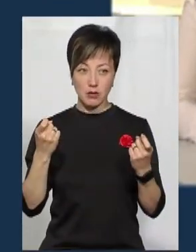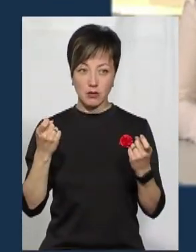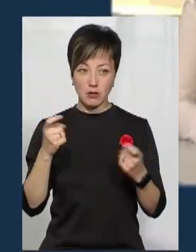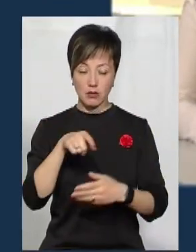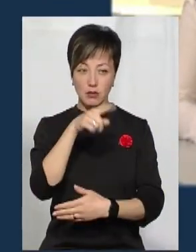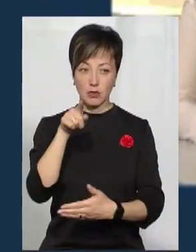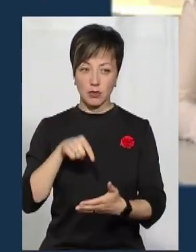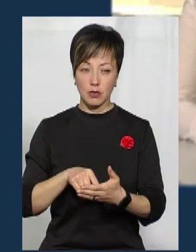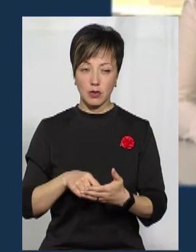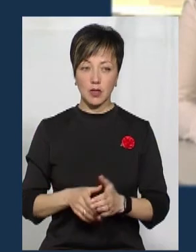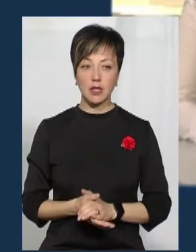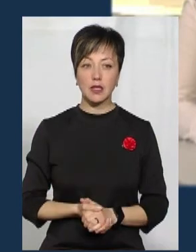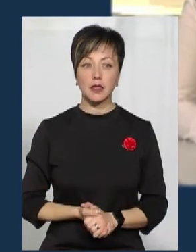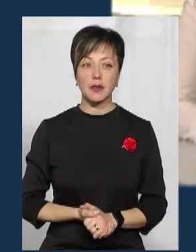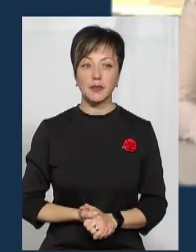інформацію